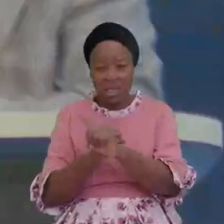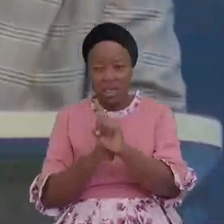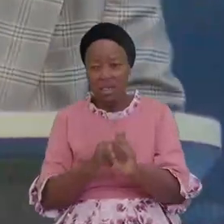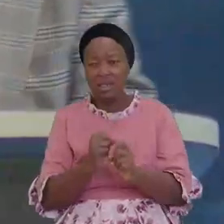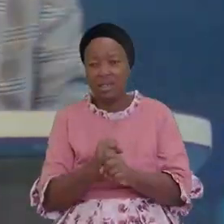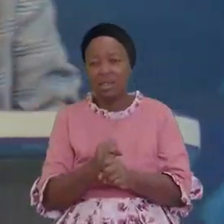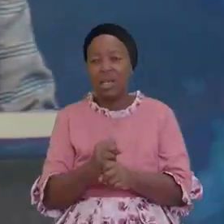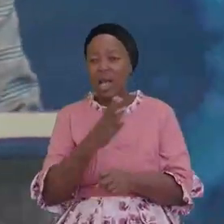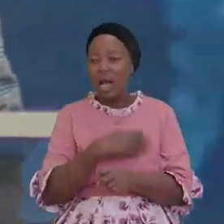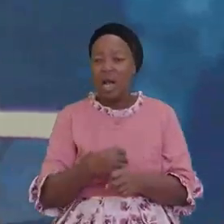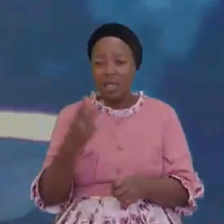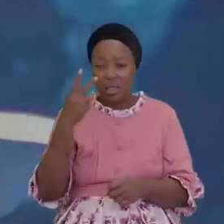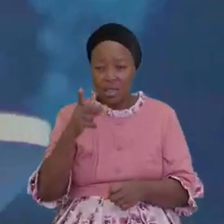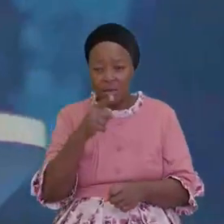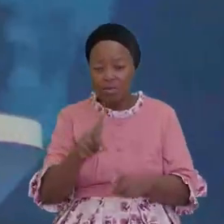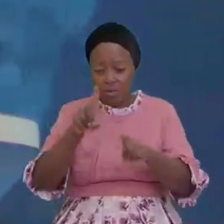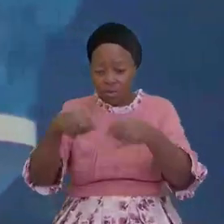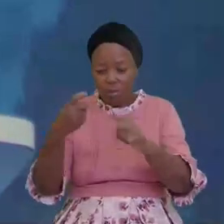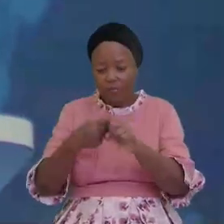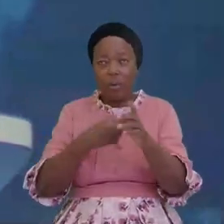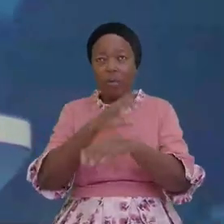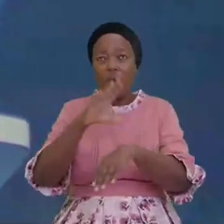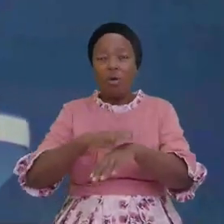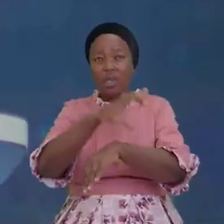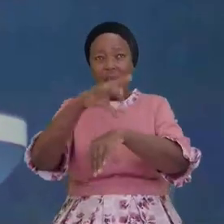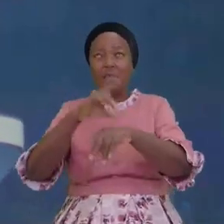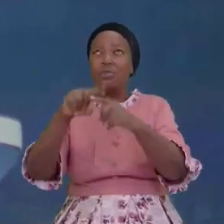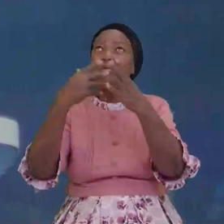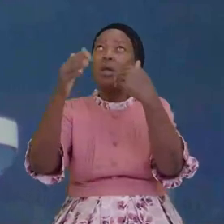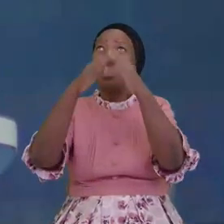qui te gardera pendant 1000 ans.